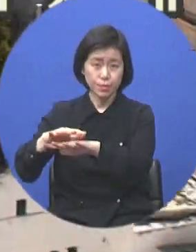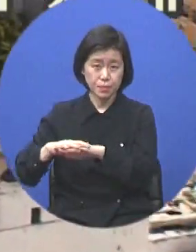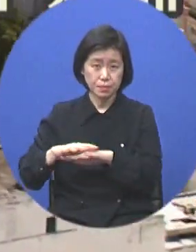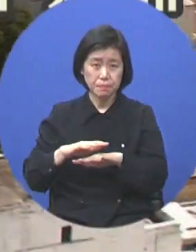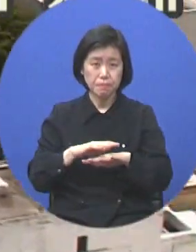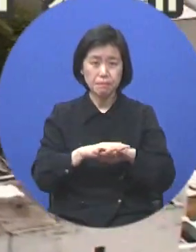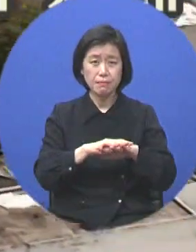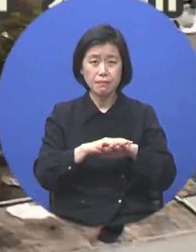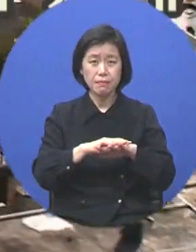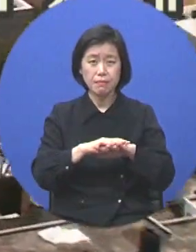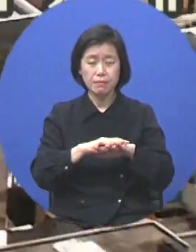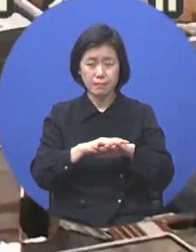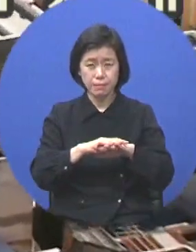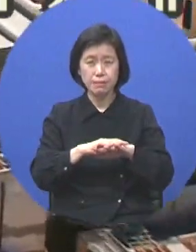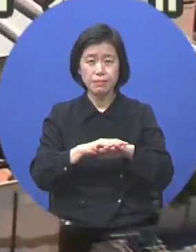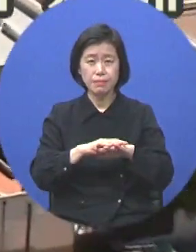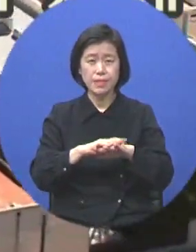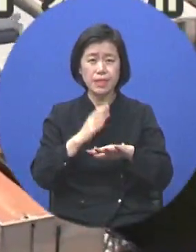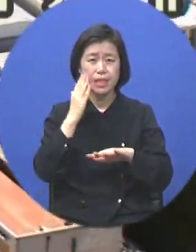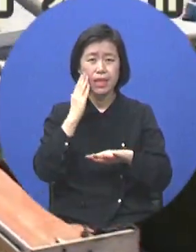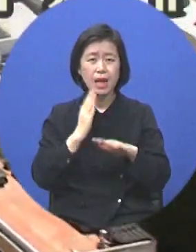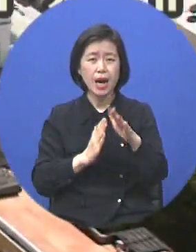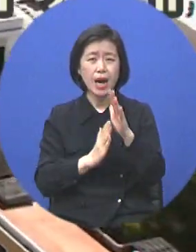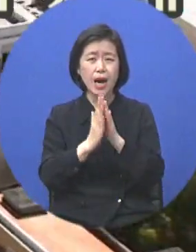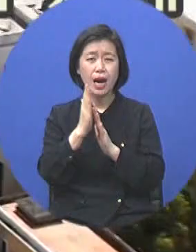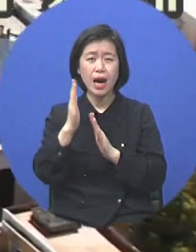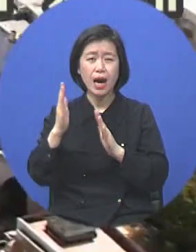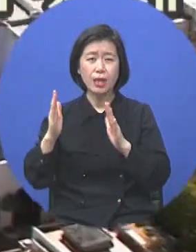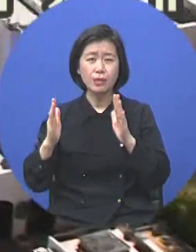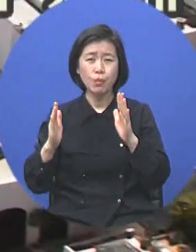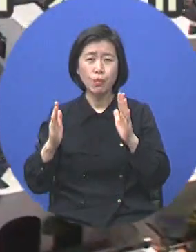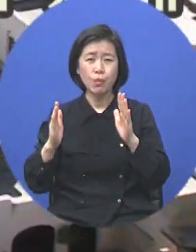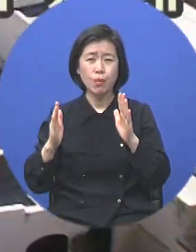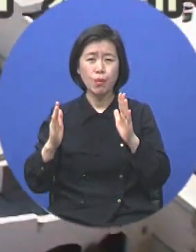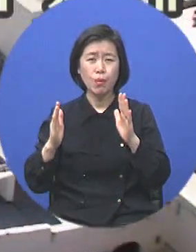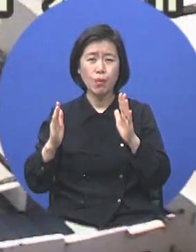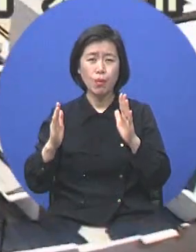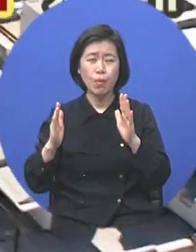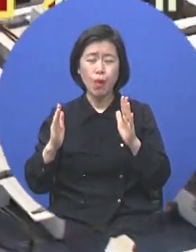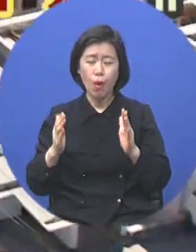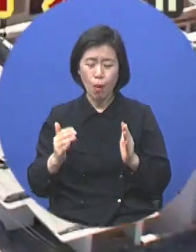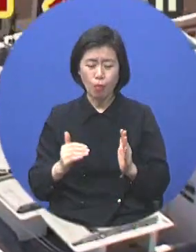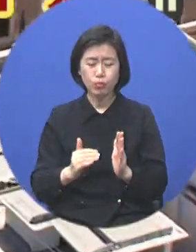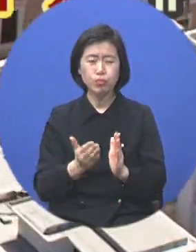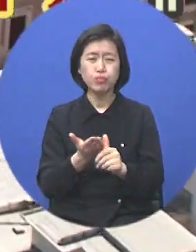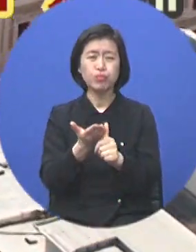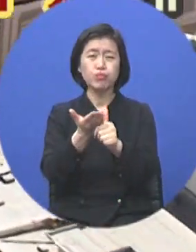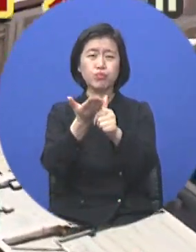기름진 저녁탕